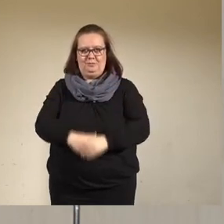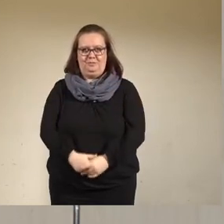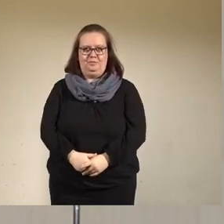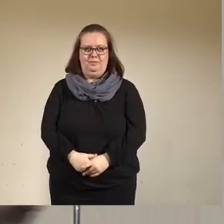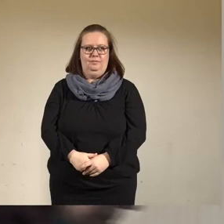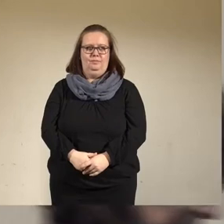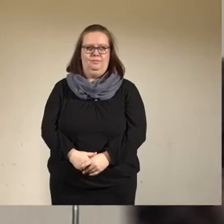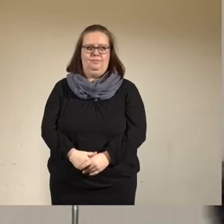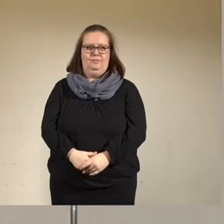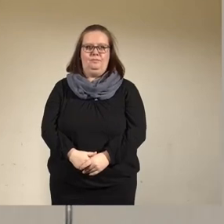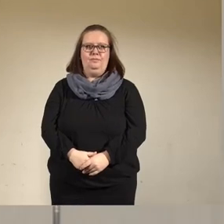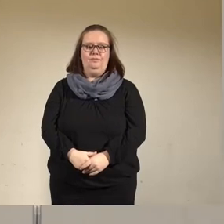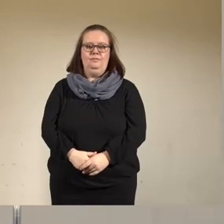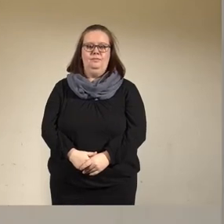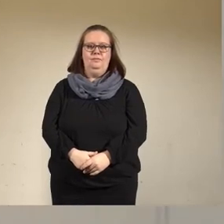Dank.